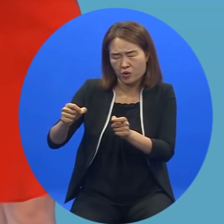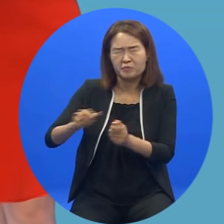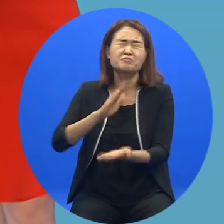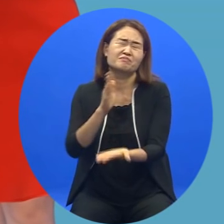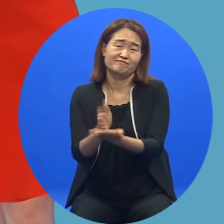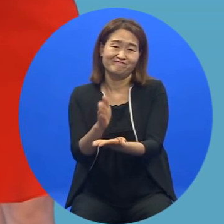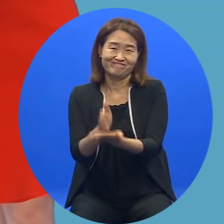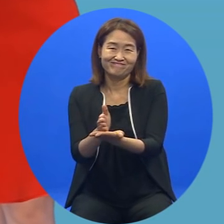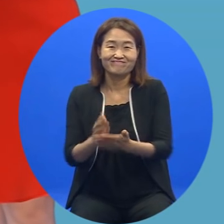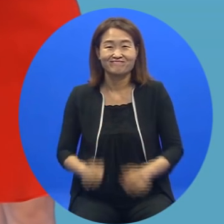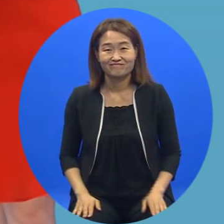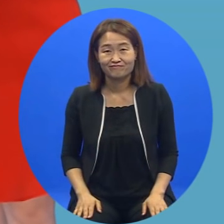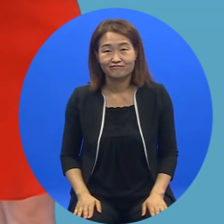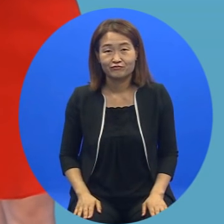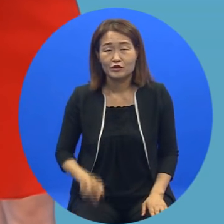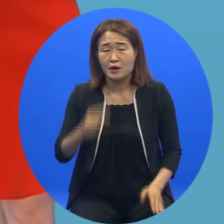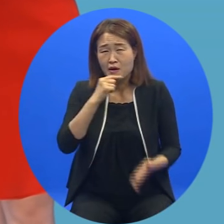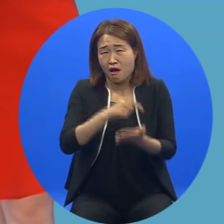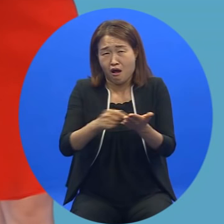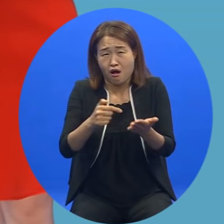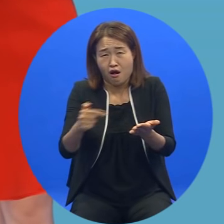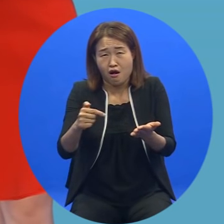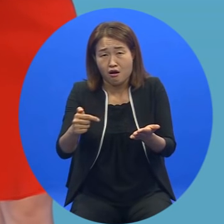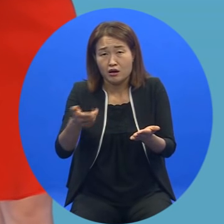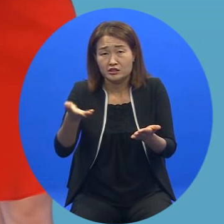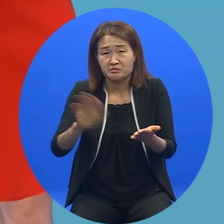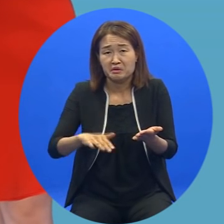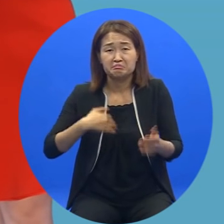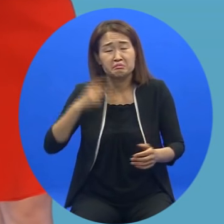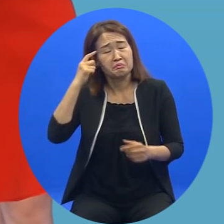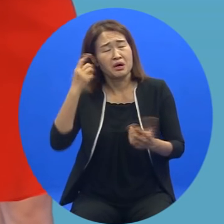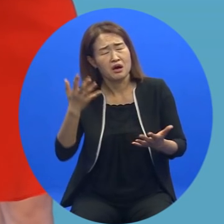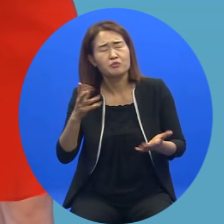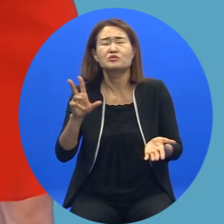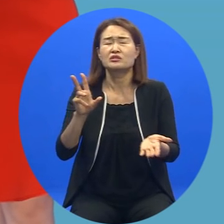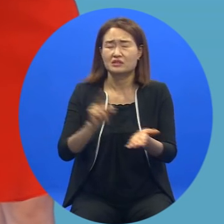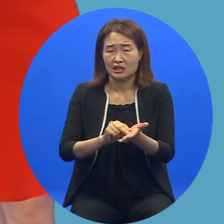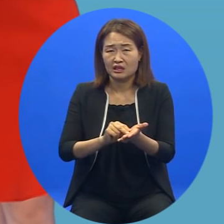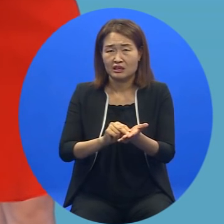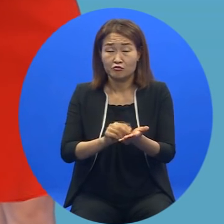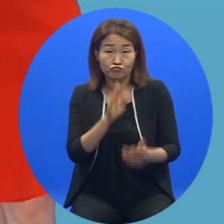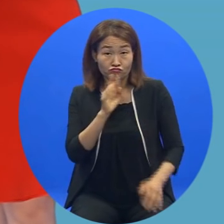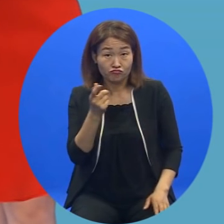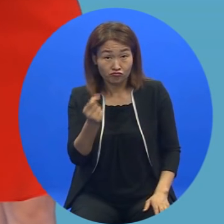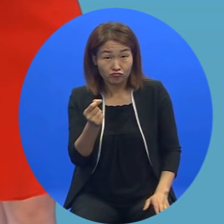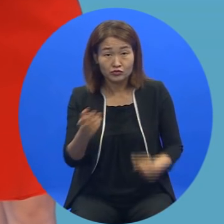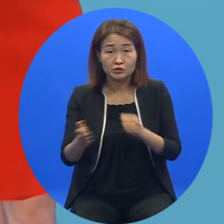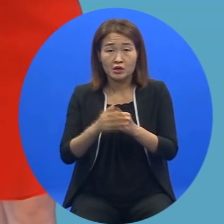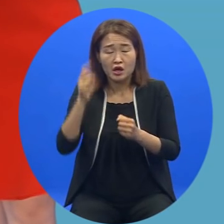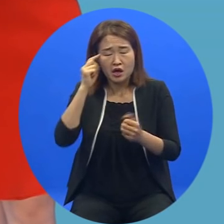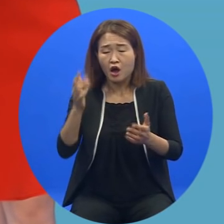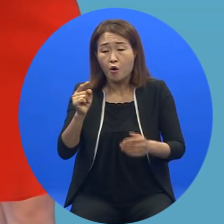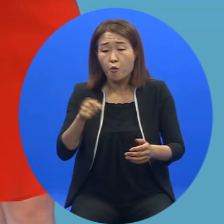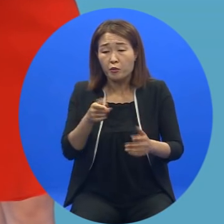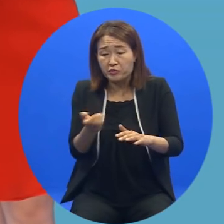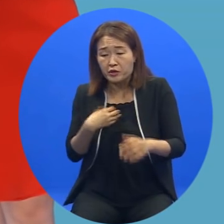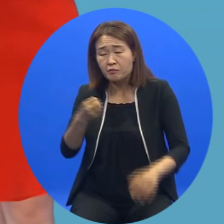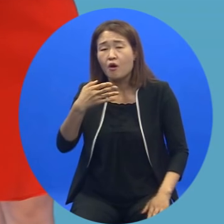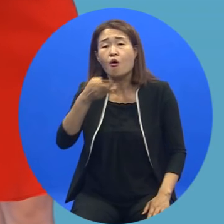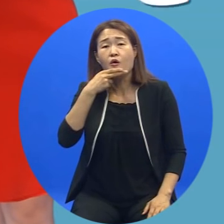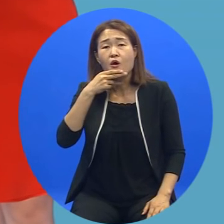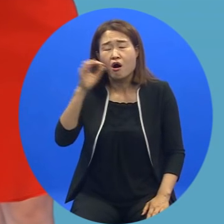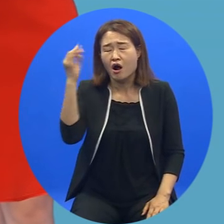주위는 접근하지 않으셔야 합니다. 피해는 크지만 막상 경각심을 갖지 못하는 것이 사실인데요. 예고 없이 찾아오는